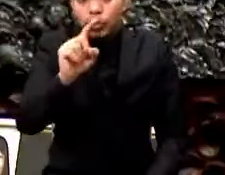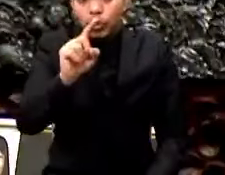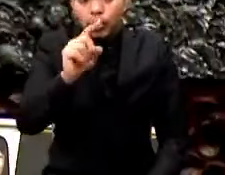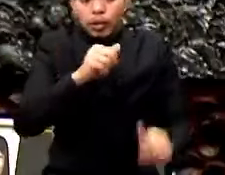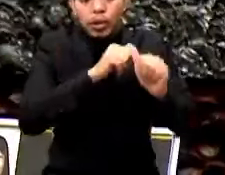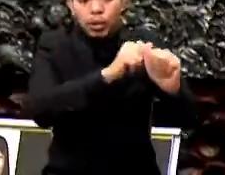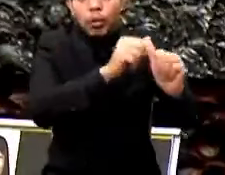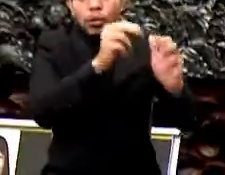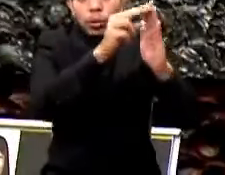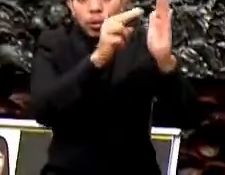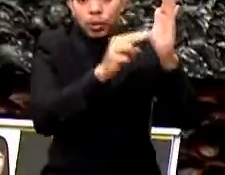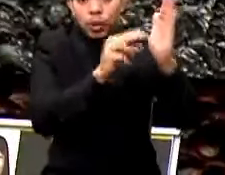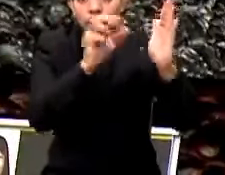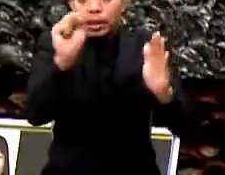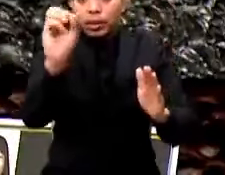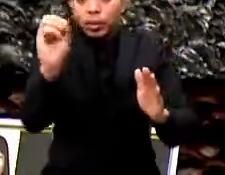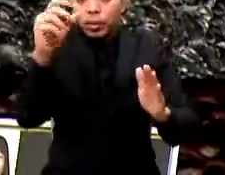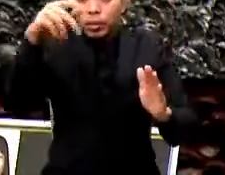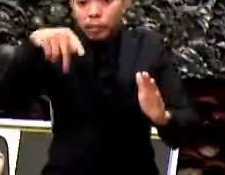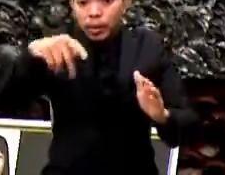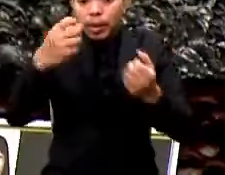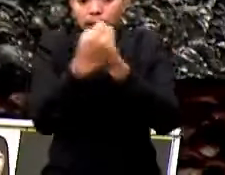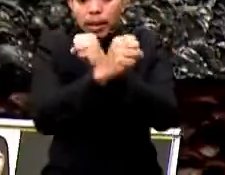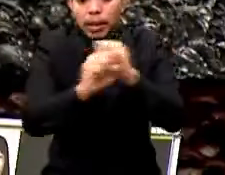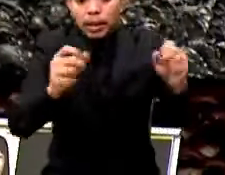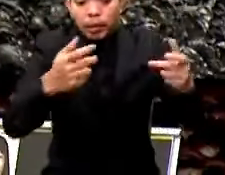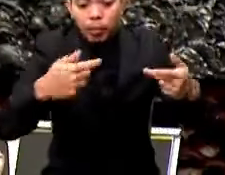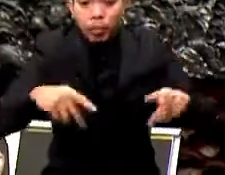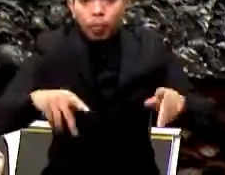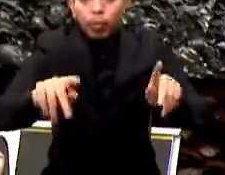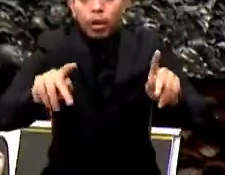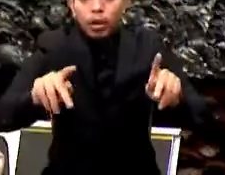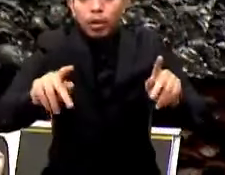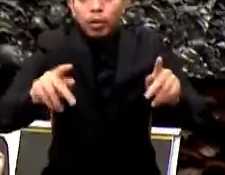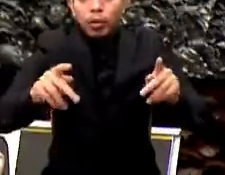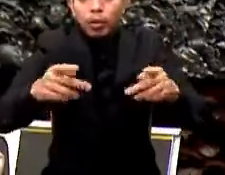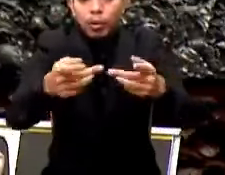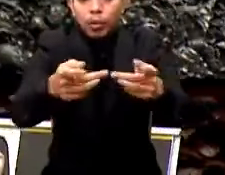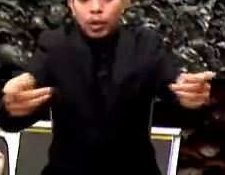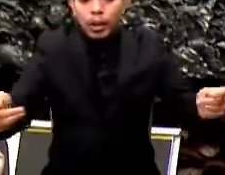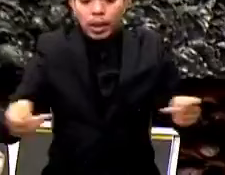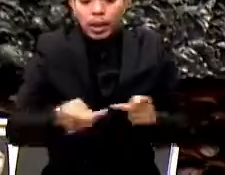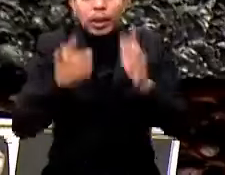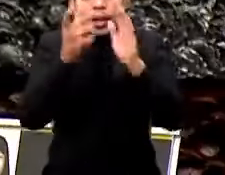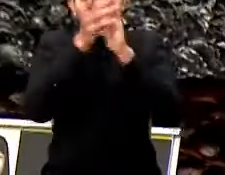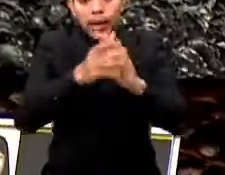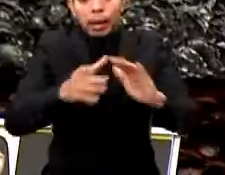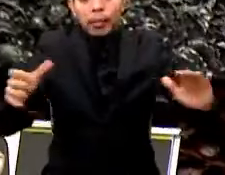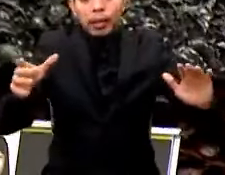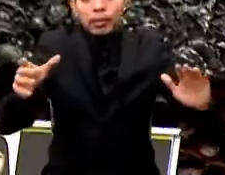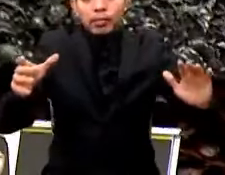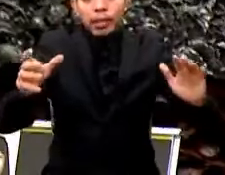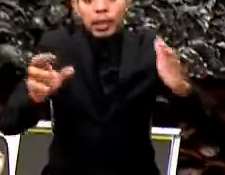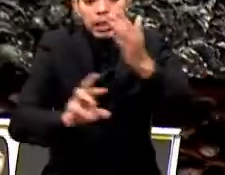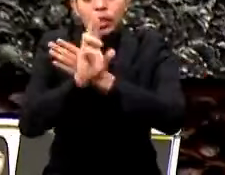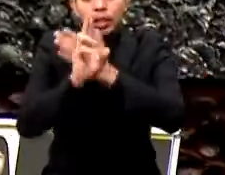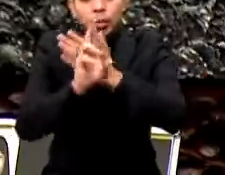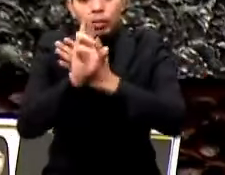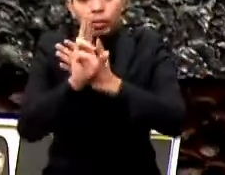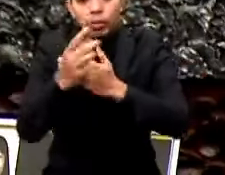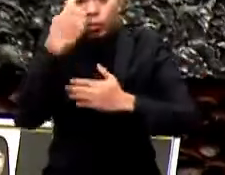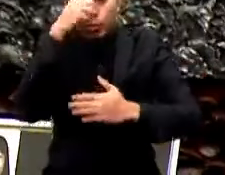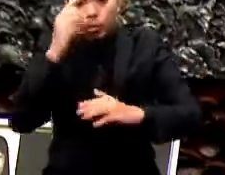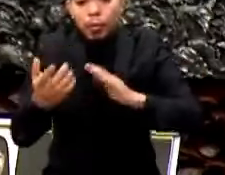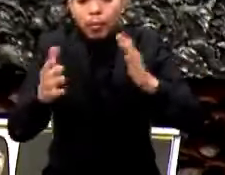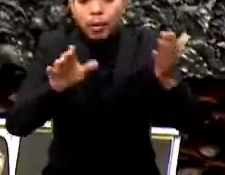sop penyediaan ruang yang selamat serta memastikan bahawa rik-risiko ini ada cara untuk